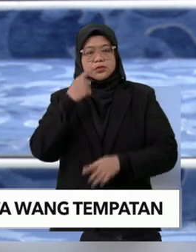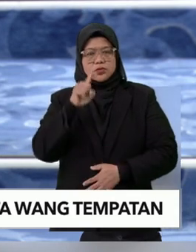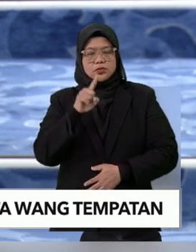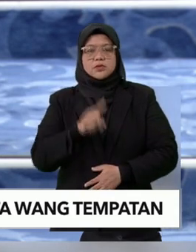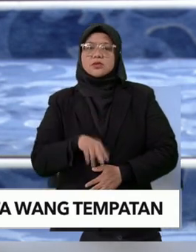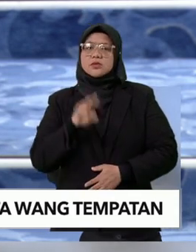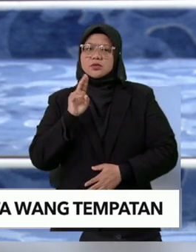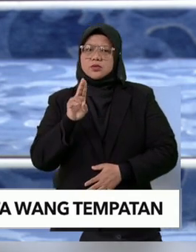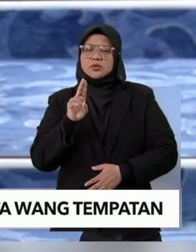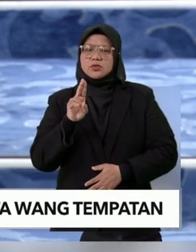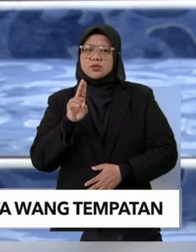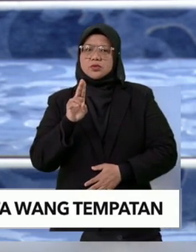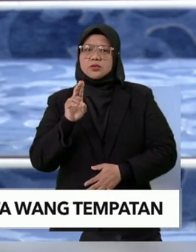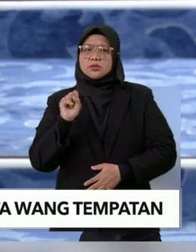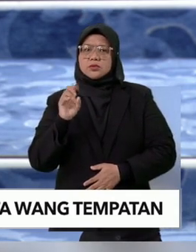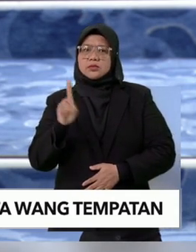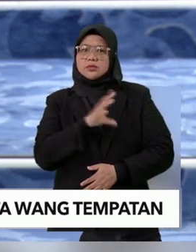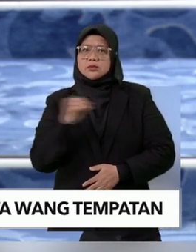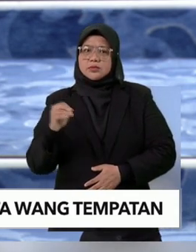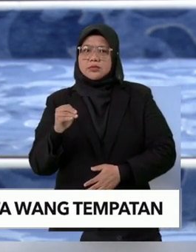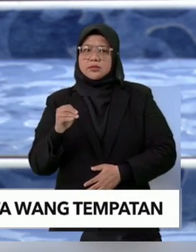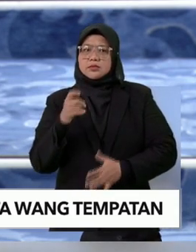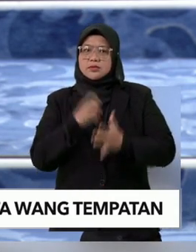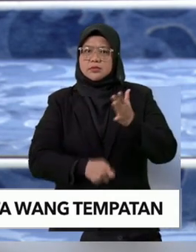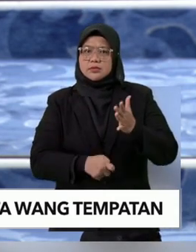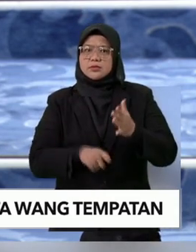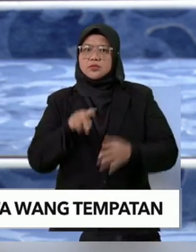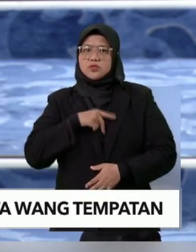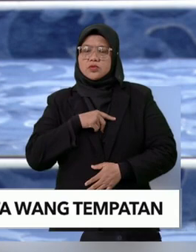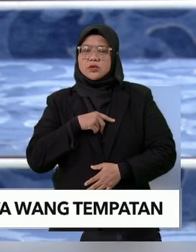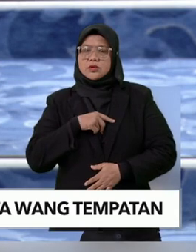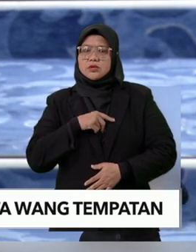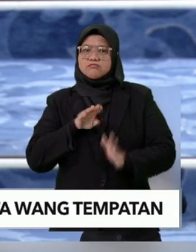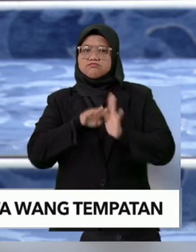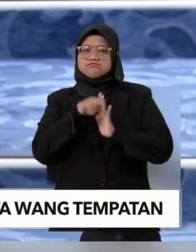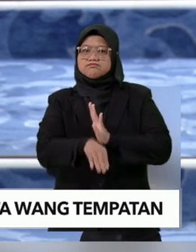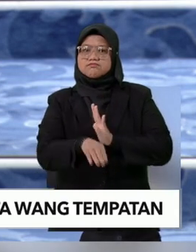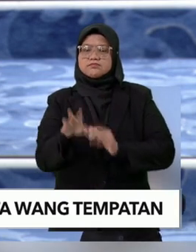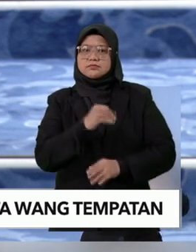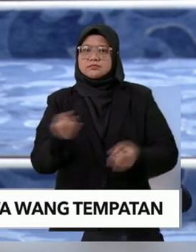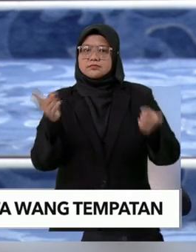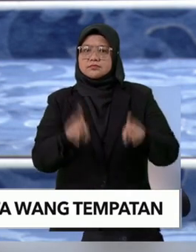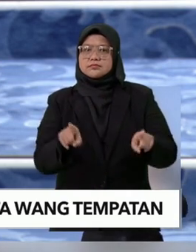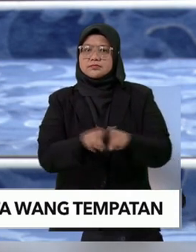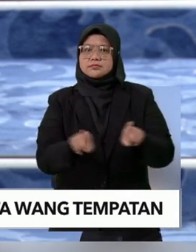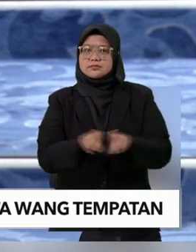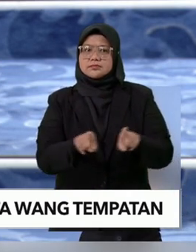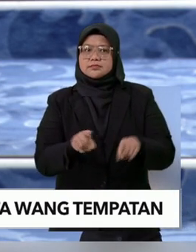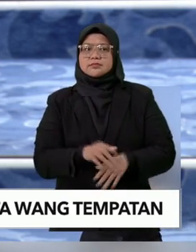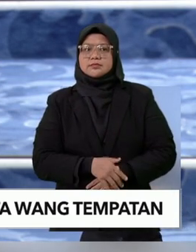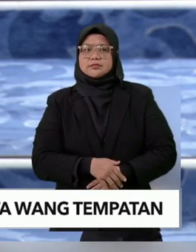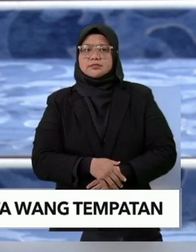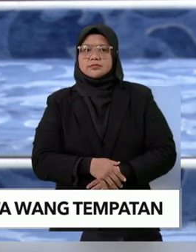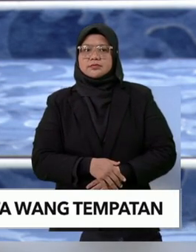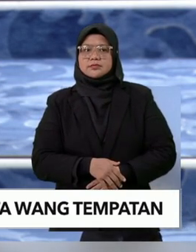itu menyebabkan nilai curreni kita jatuh seperti manana yang berlaku juga kepada y